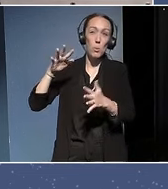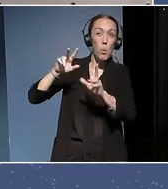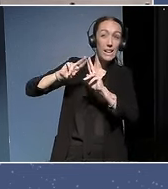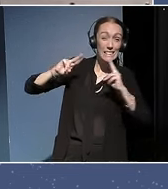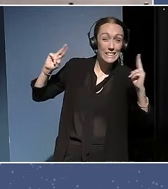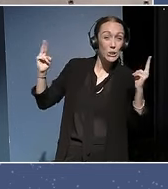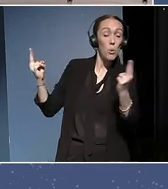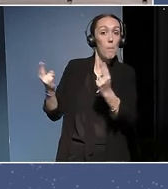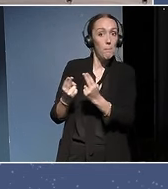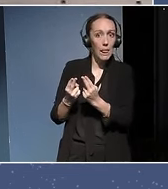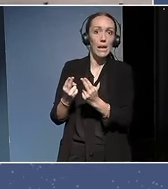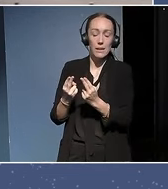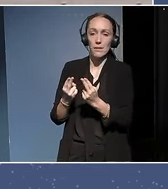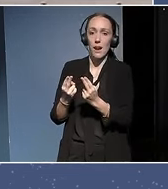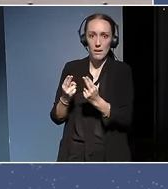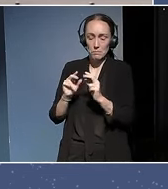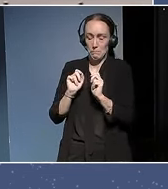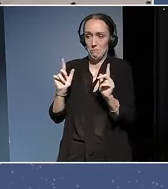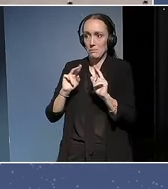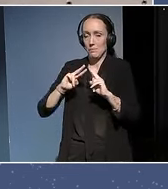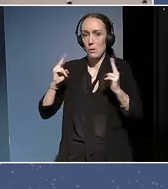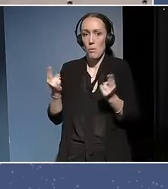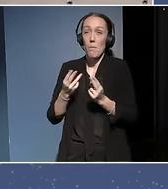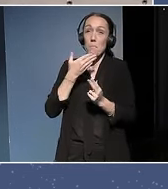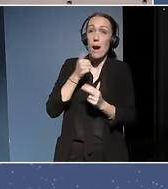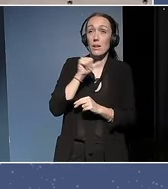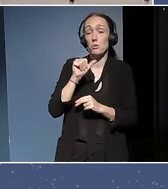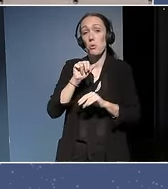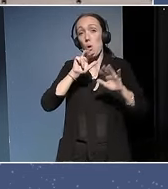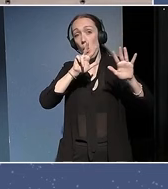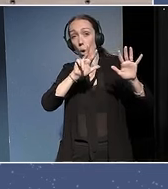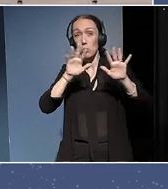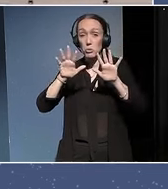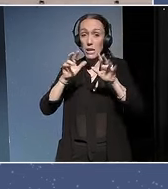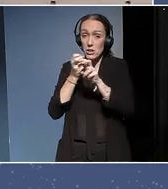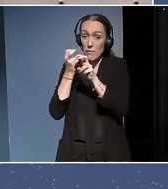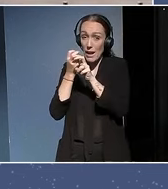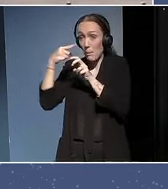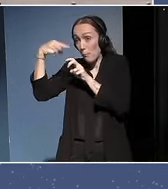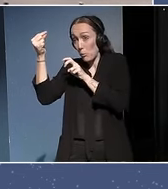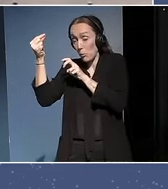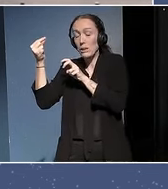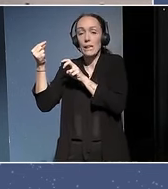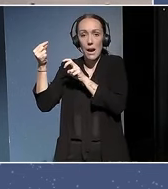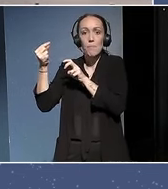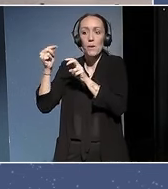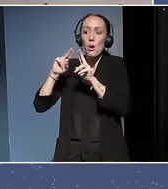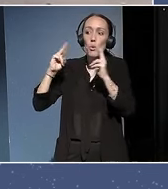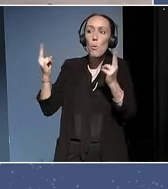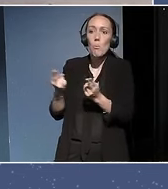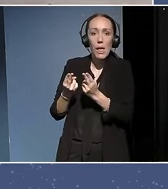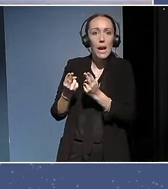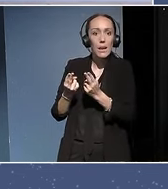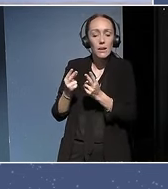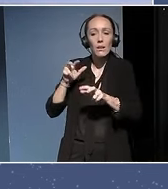completa incredibilmente completa ci mancano soltanto 8-10 vertebre della punta di uno spinosauro non è una coda da